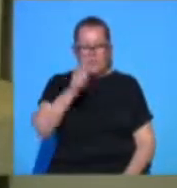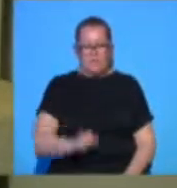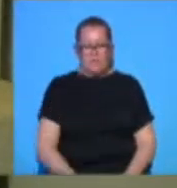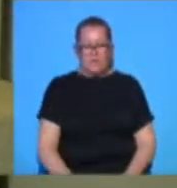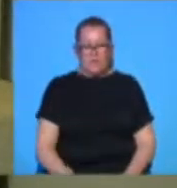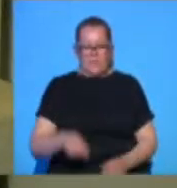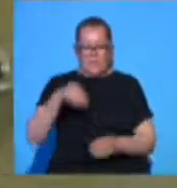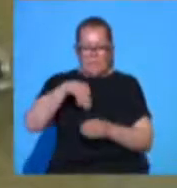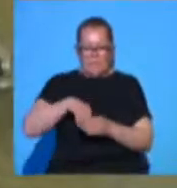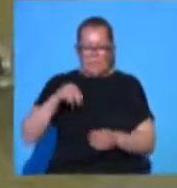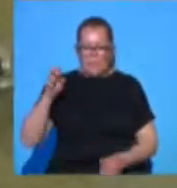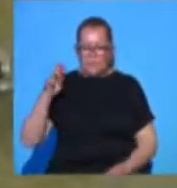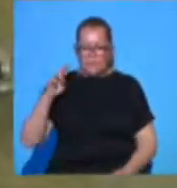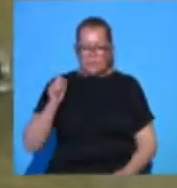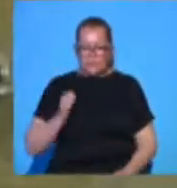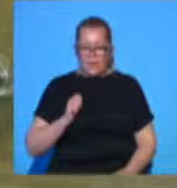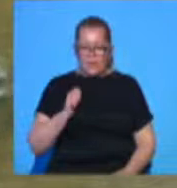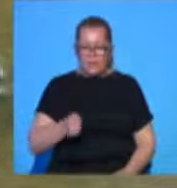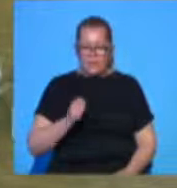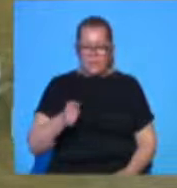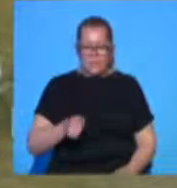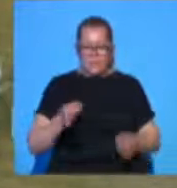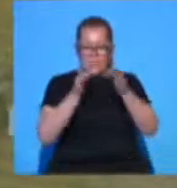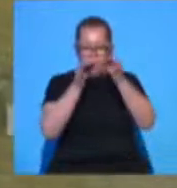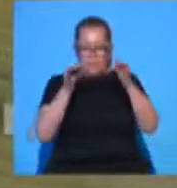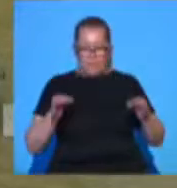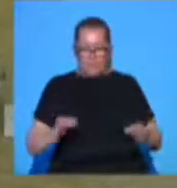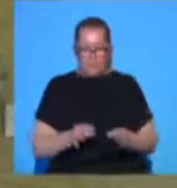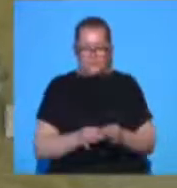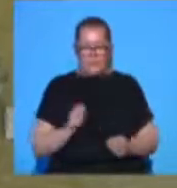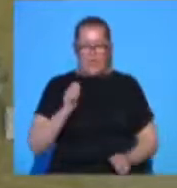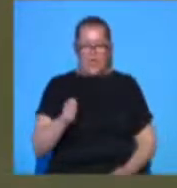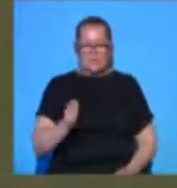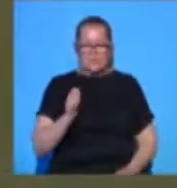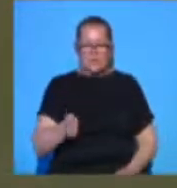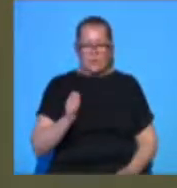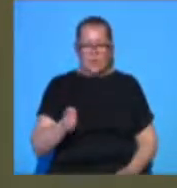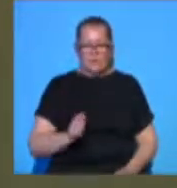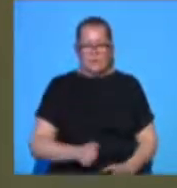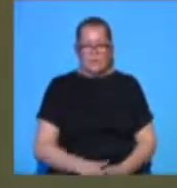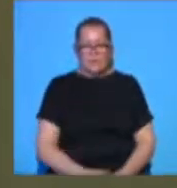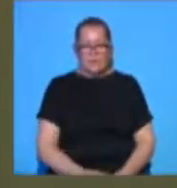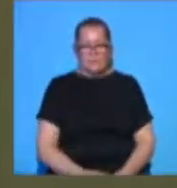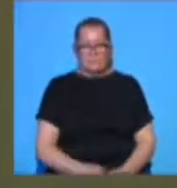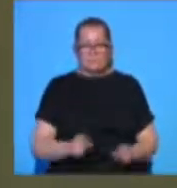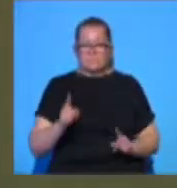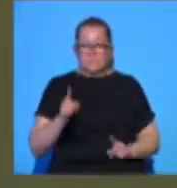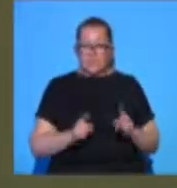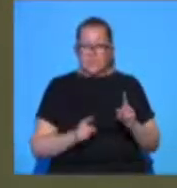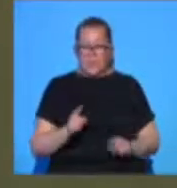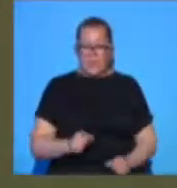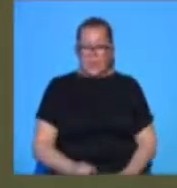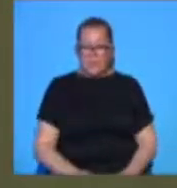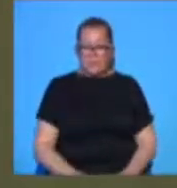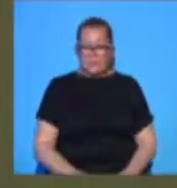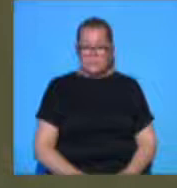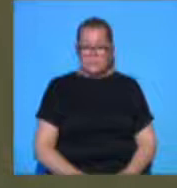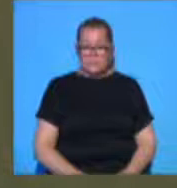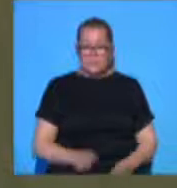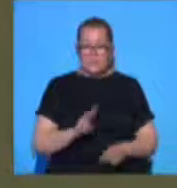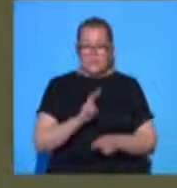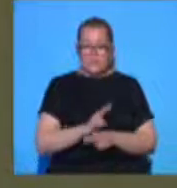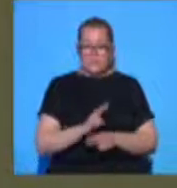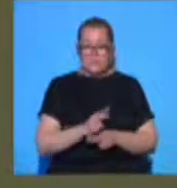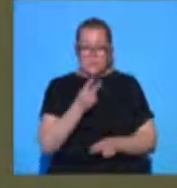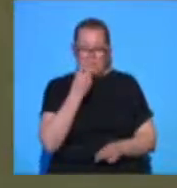precădere de pușculițe, polițe de asigurare și plăcuțe de asigurat. Dacă este cineva preocupat de aspectul